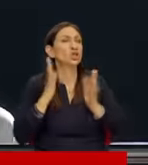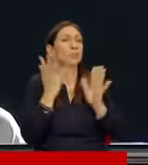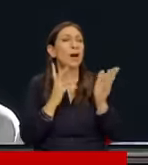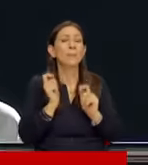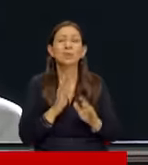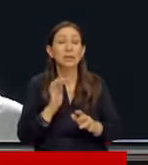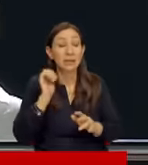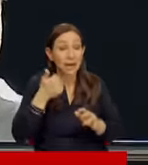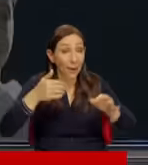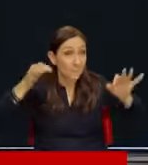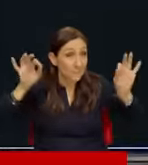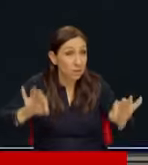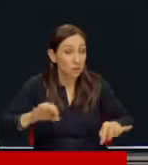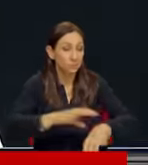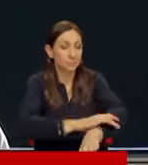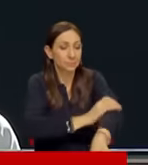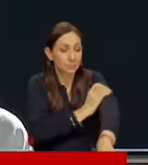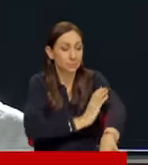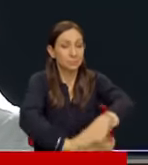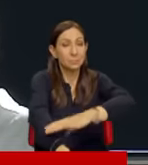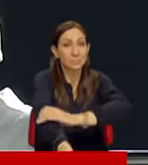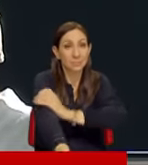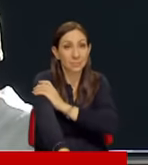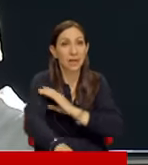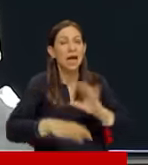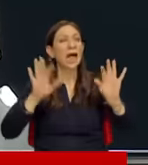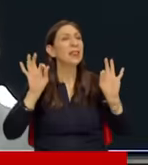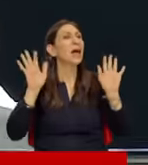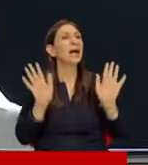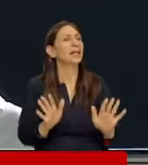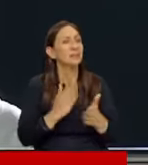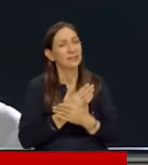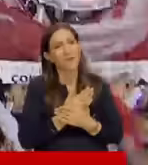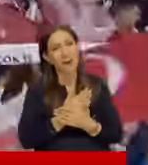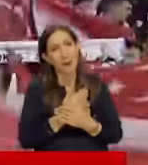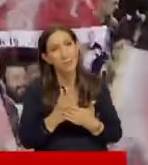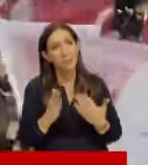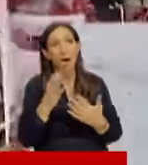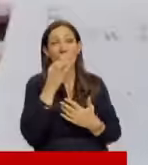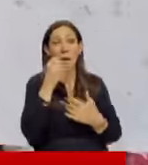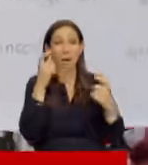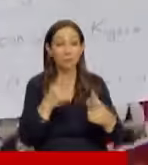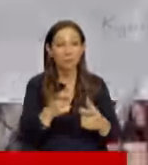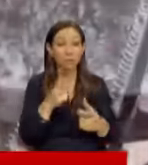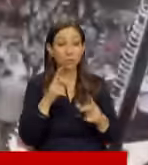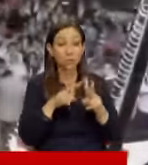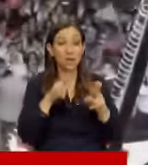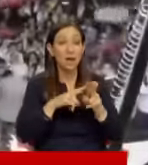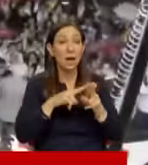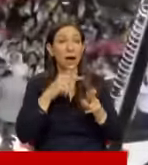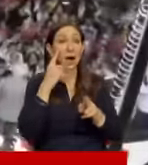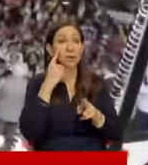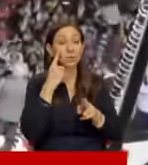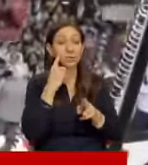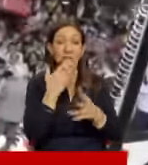şımartmayacak. Yarından itibaren kollarımızı sıvayıp kaldığımız yerden devam edeceğiz. Ankara'mızı Mustafa Kemal